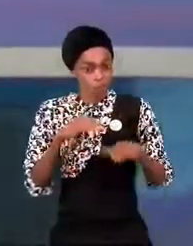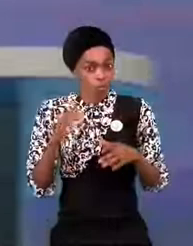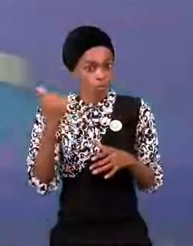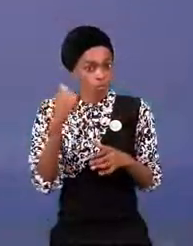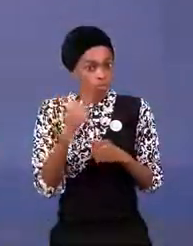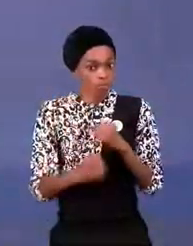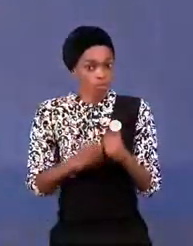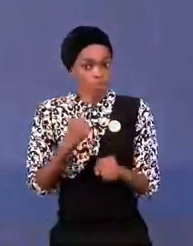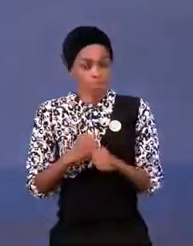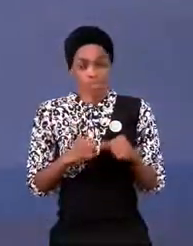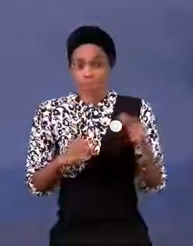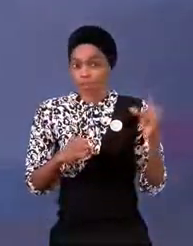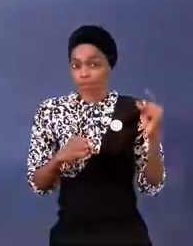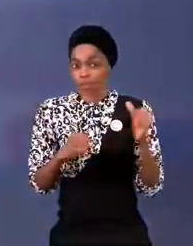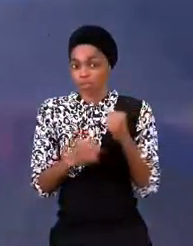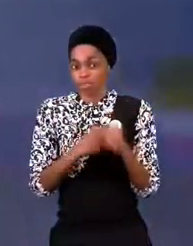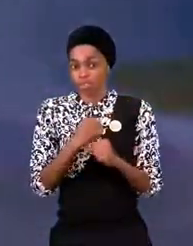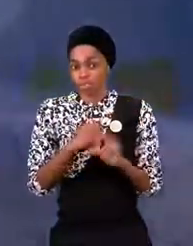plusieurs années, en un mot,